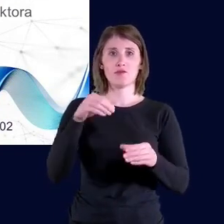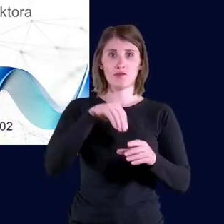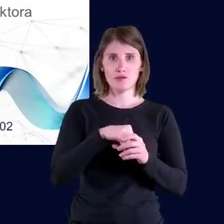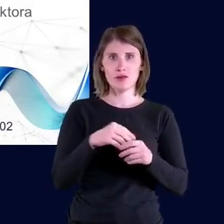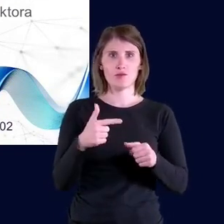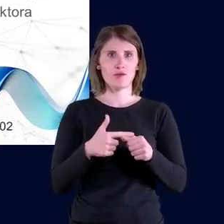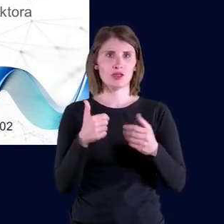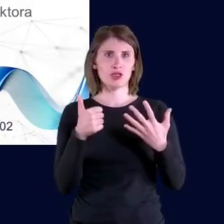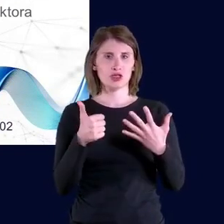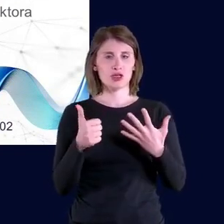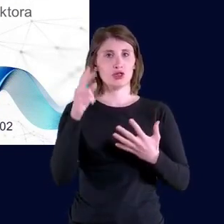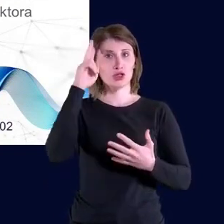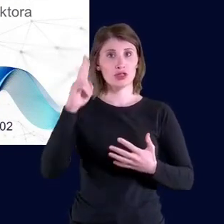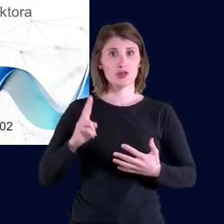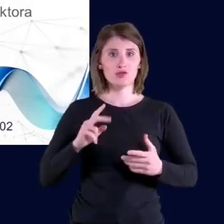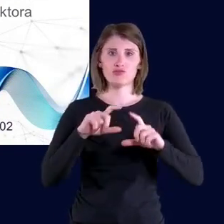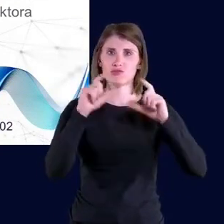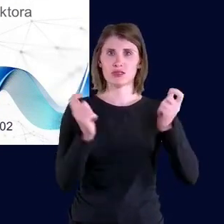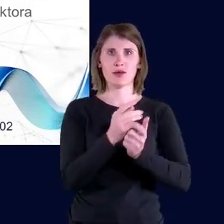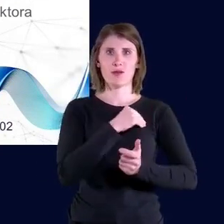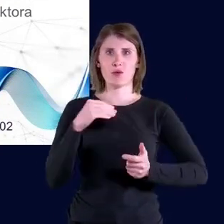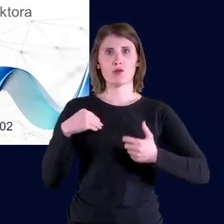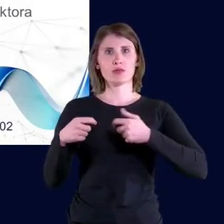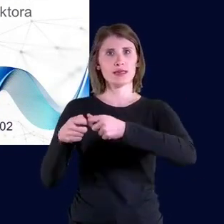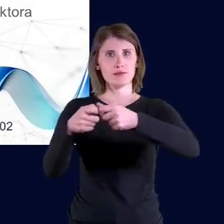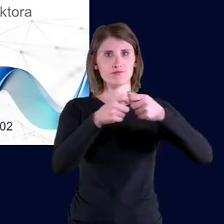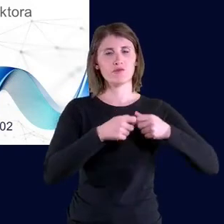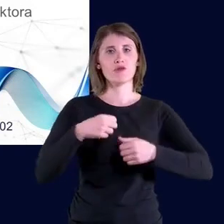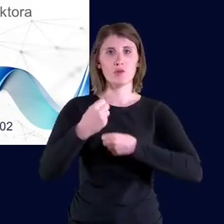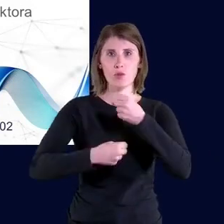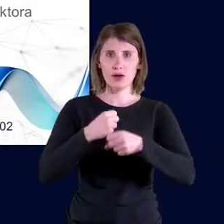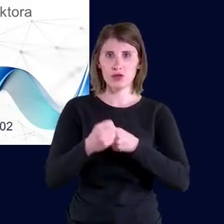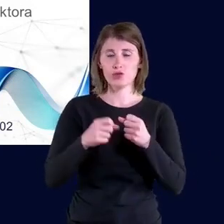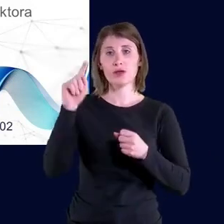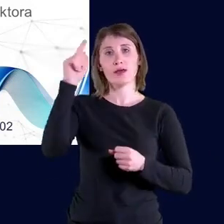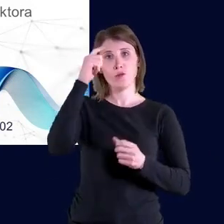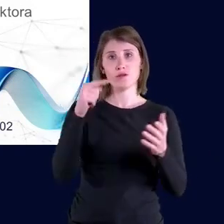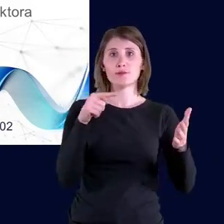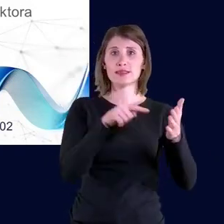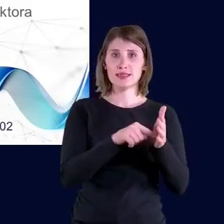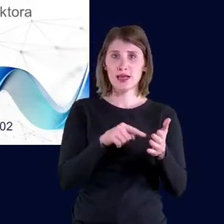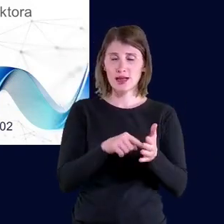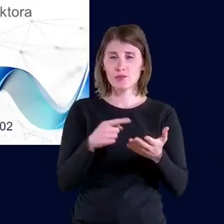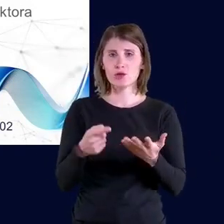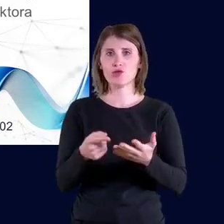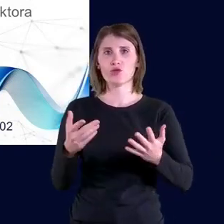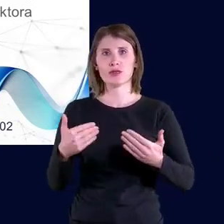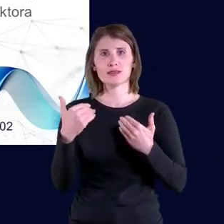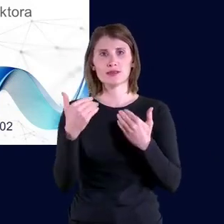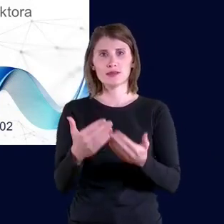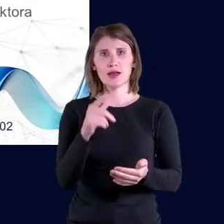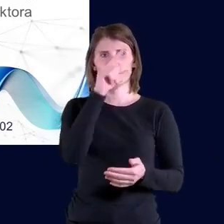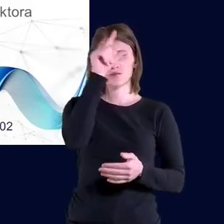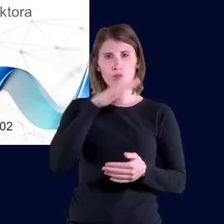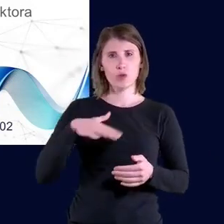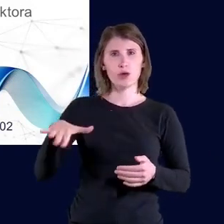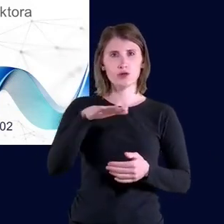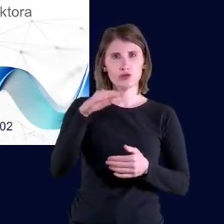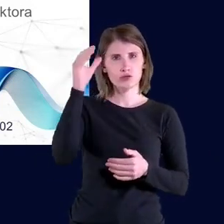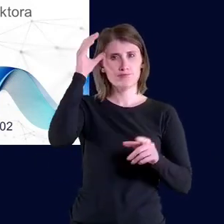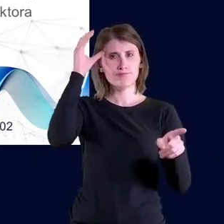26 instytucji z całego kraju Głównym celem repozytorium jest zapewnienie społeczności naukowej